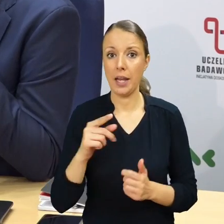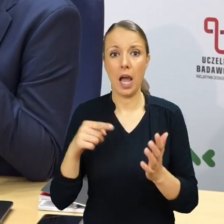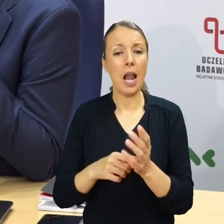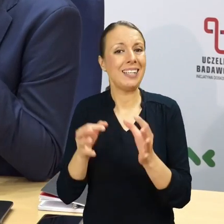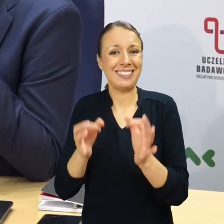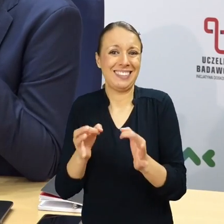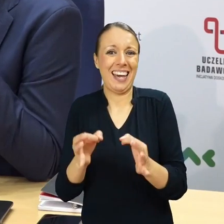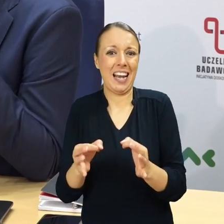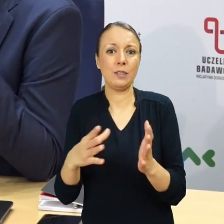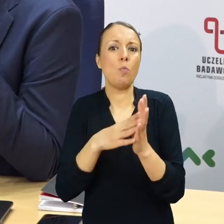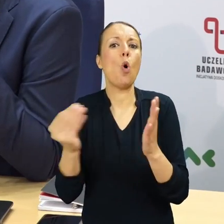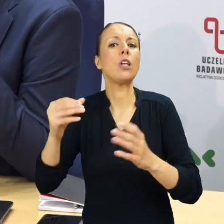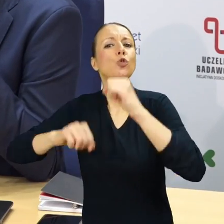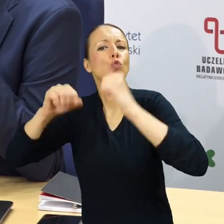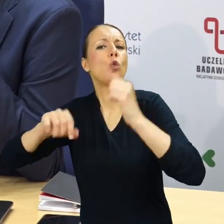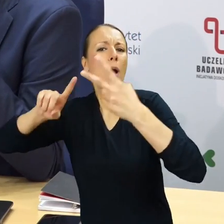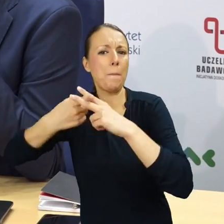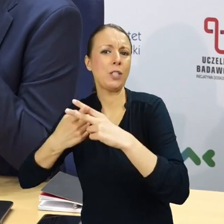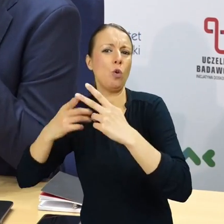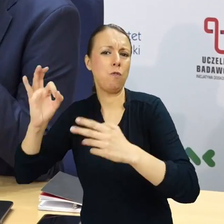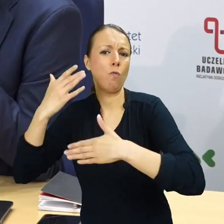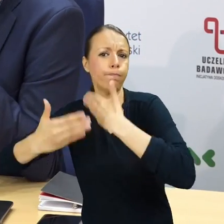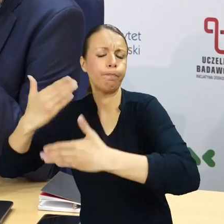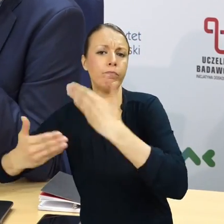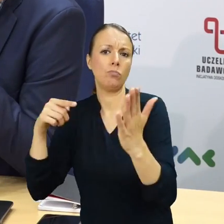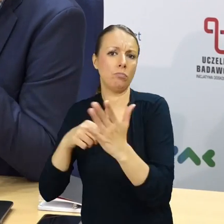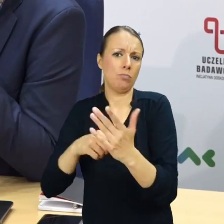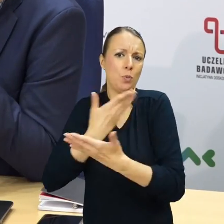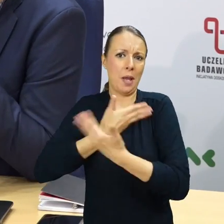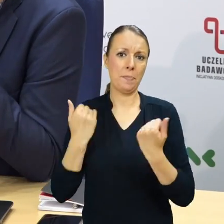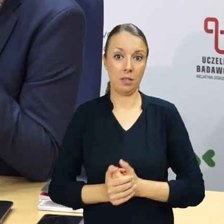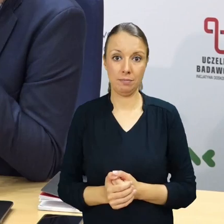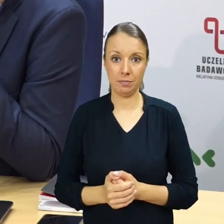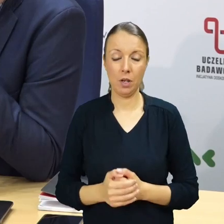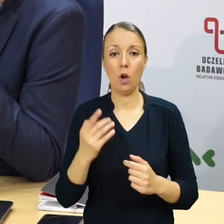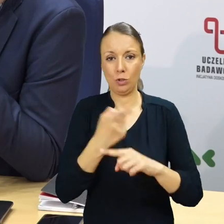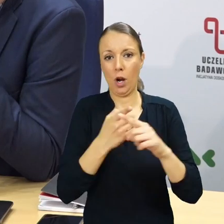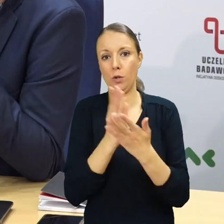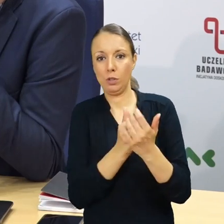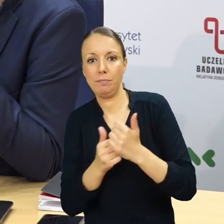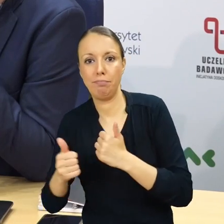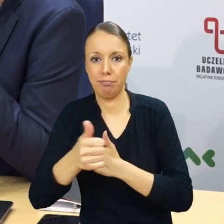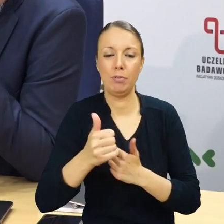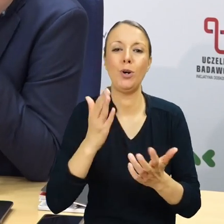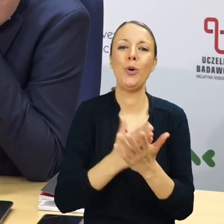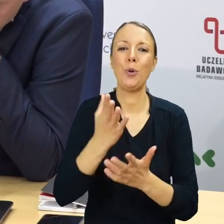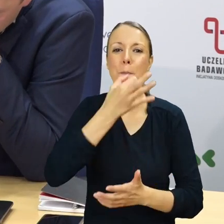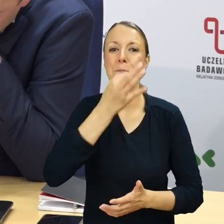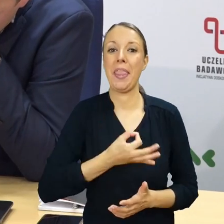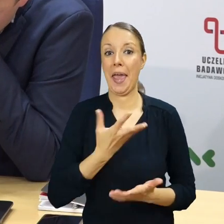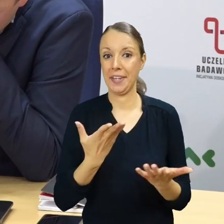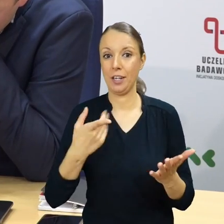modelu postępowania sądowo-administracyjnego i to stąd dorzucam, już uprzedzając nieco część dyskusji, pytanie, czy ustawodawca,